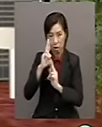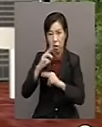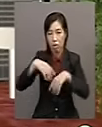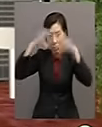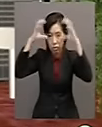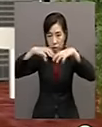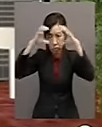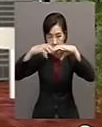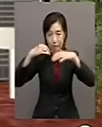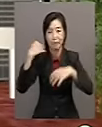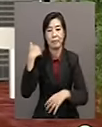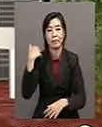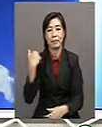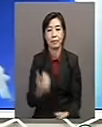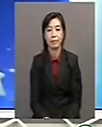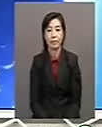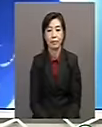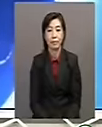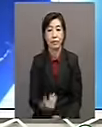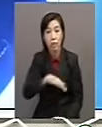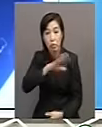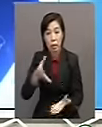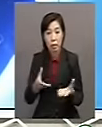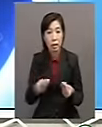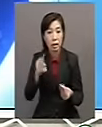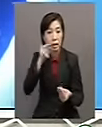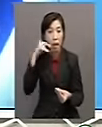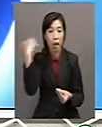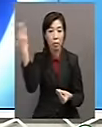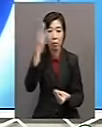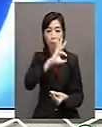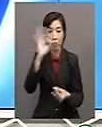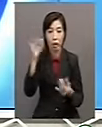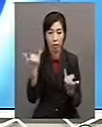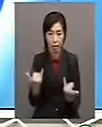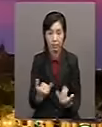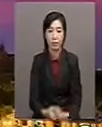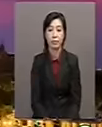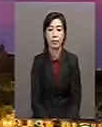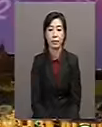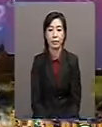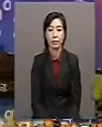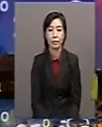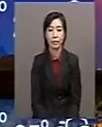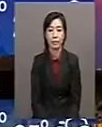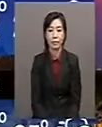กับฝนฟ้าอากาศกันอย่างใกล้ชิดครับทั้งหมดเป็นการตรวจสอบสภาพอากาศในน้ำลมฟ้าพยากรณ์ช่วงเย็นวันนี้ครับ